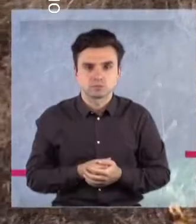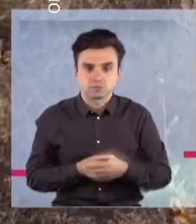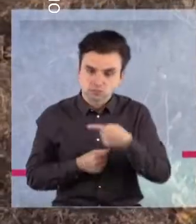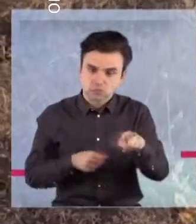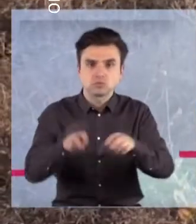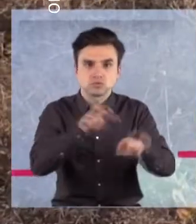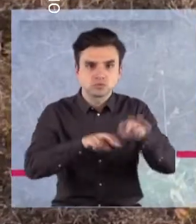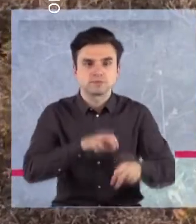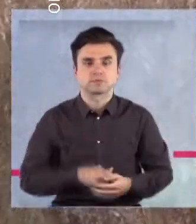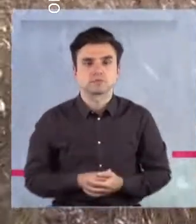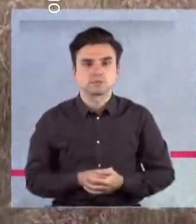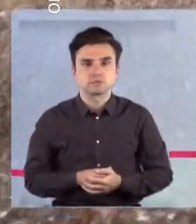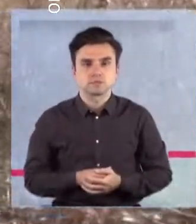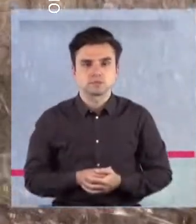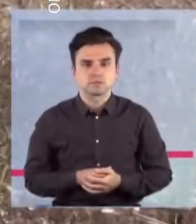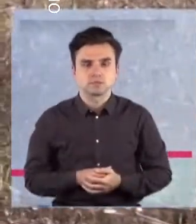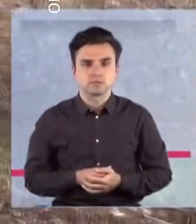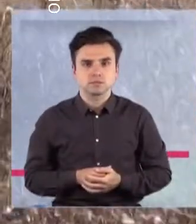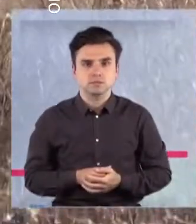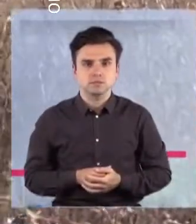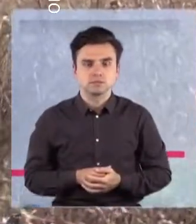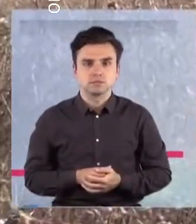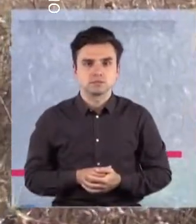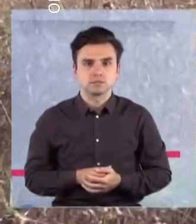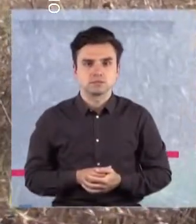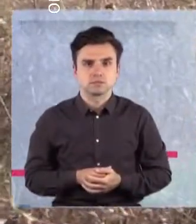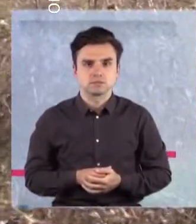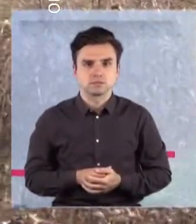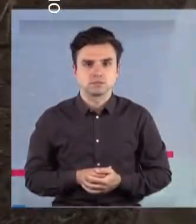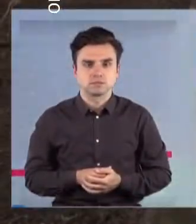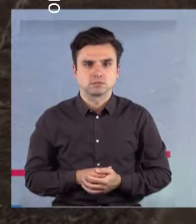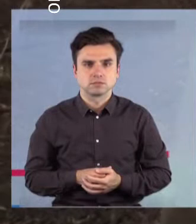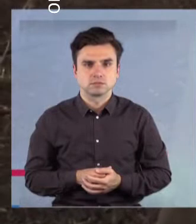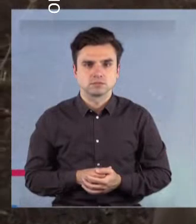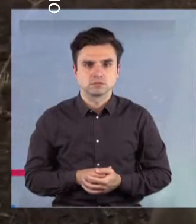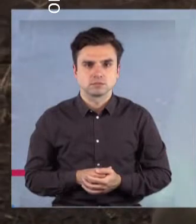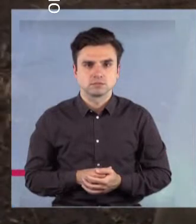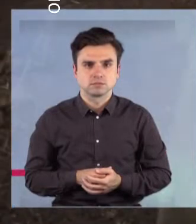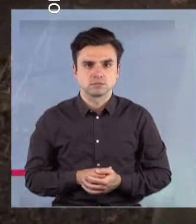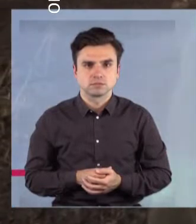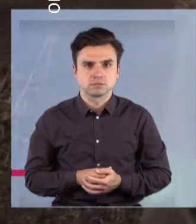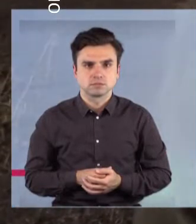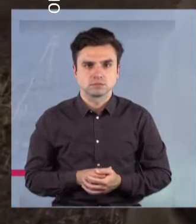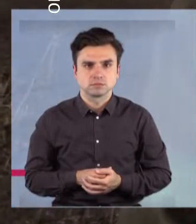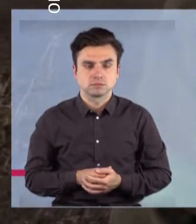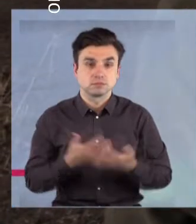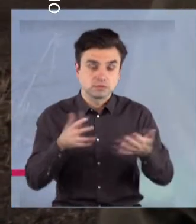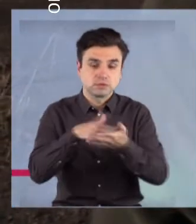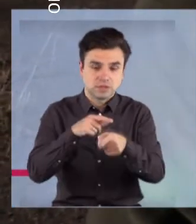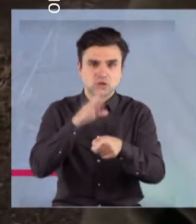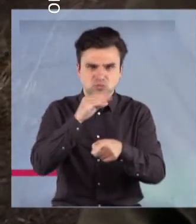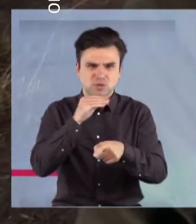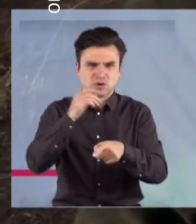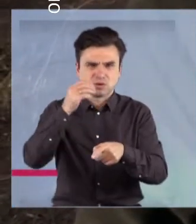полювання – сприятлива місцевість. Але тут велику роль відіграє людський фактор. Весною спалена трава, і в цей